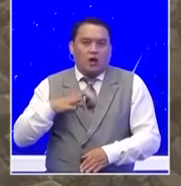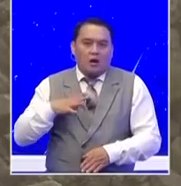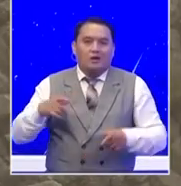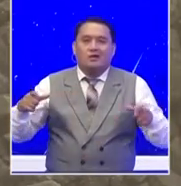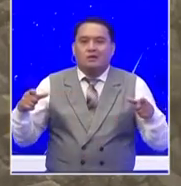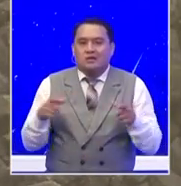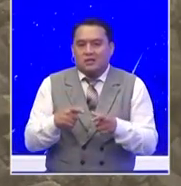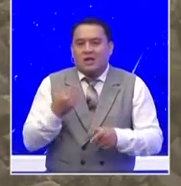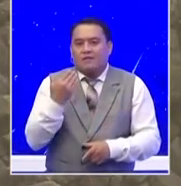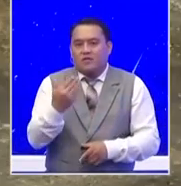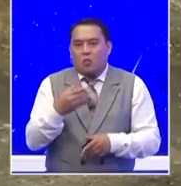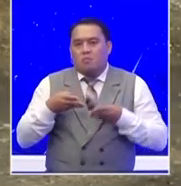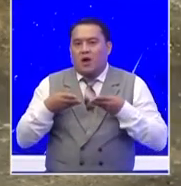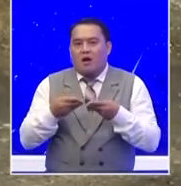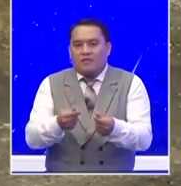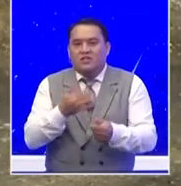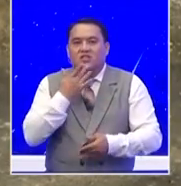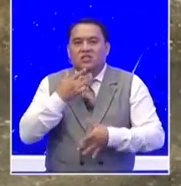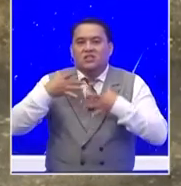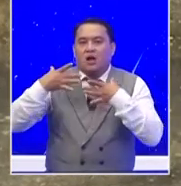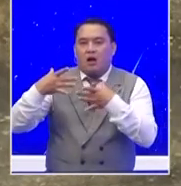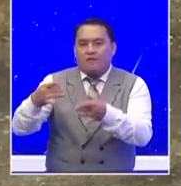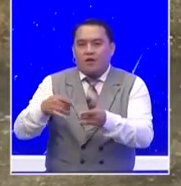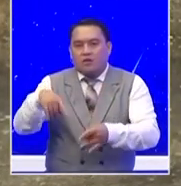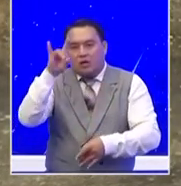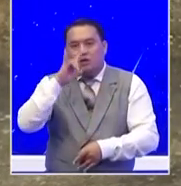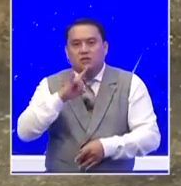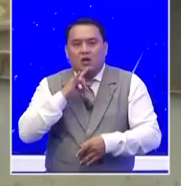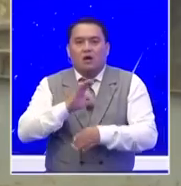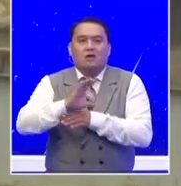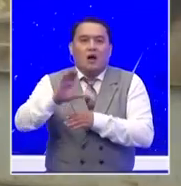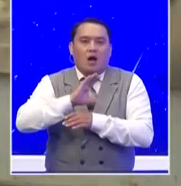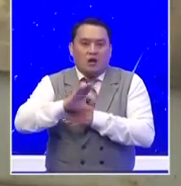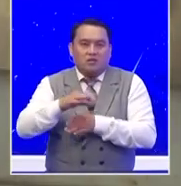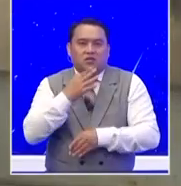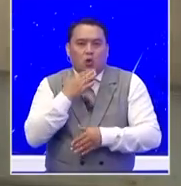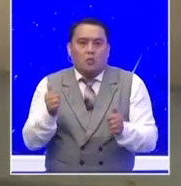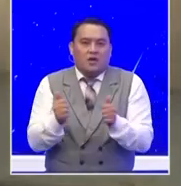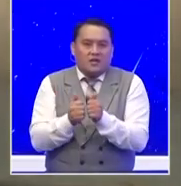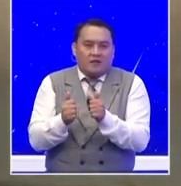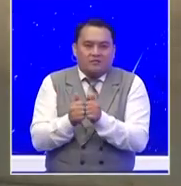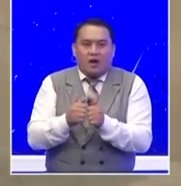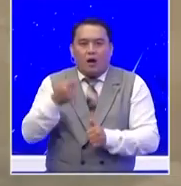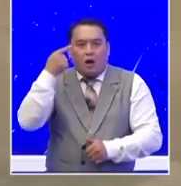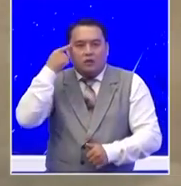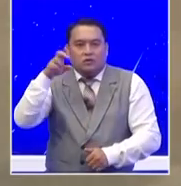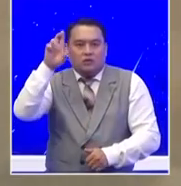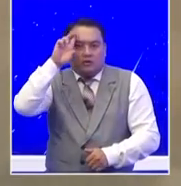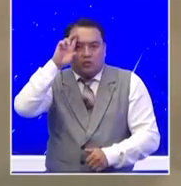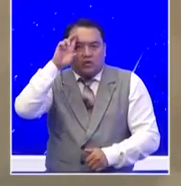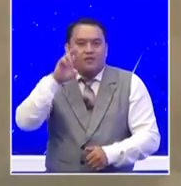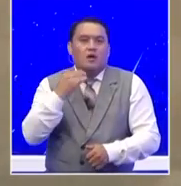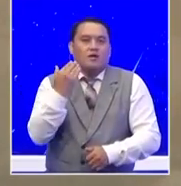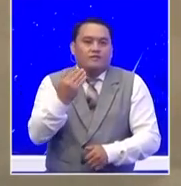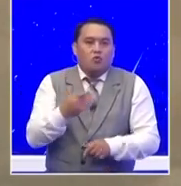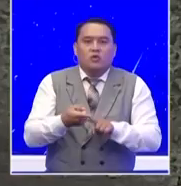этом коронакризис не повлиял на экспорт. Казахстанское топливо в основном поставляют в страны ближнего зарубежья, а также в ряд азиатских